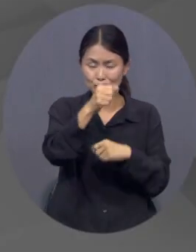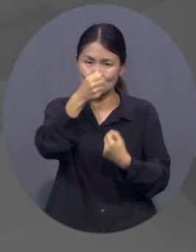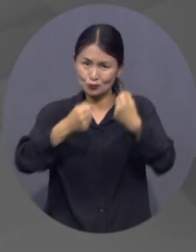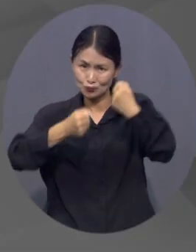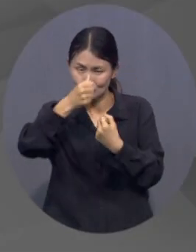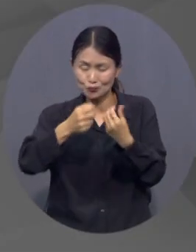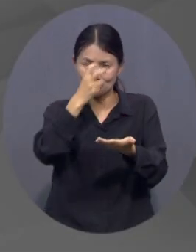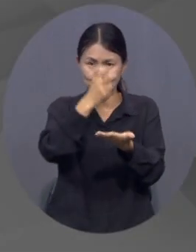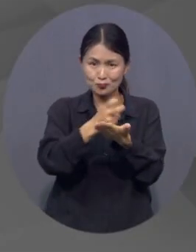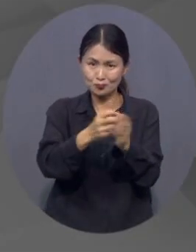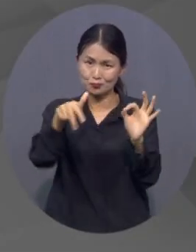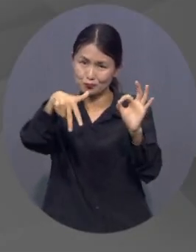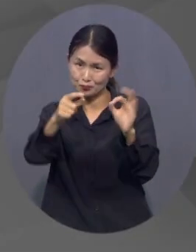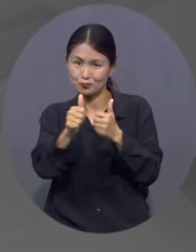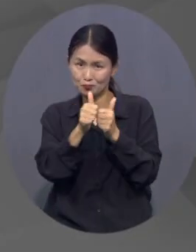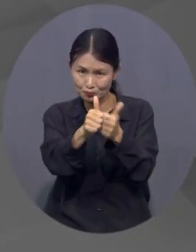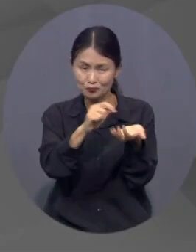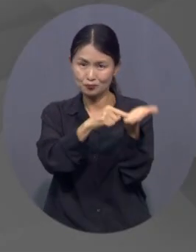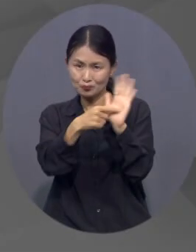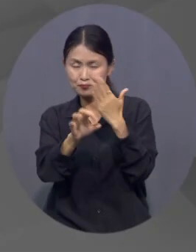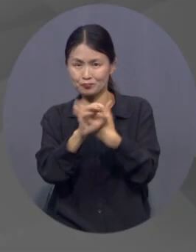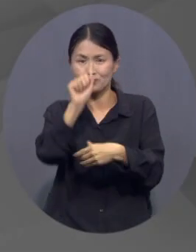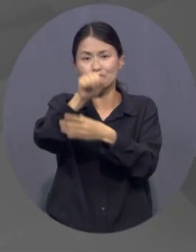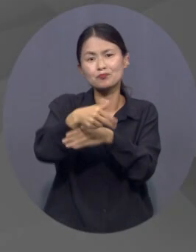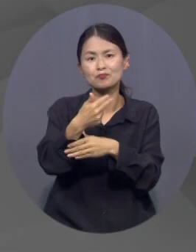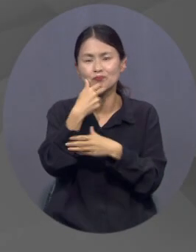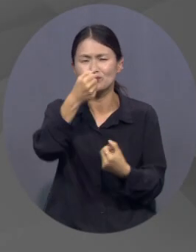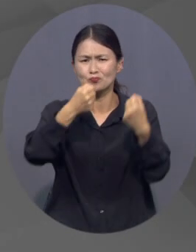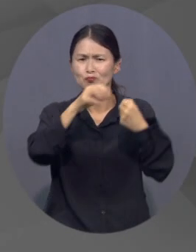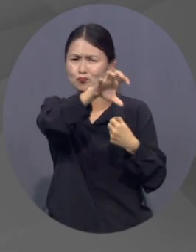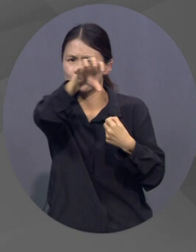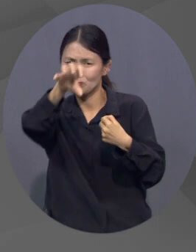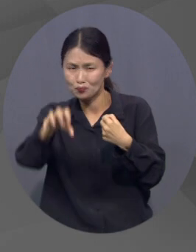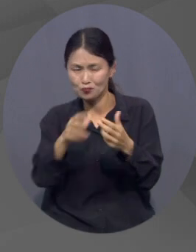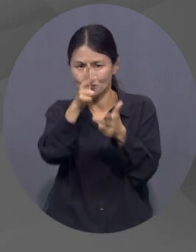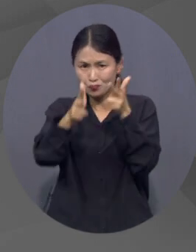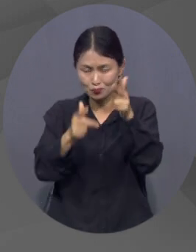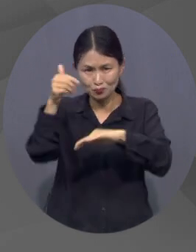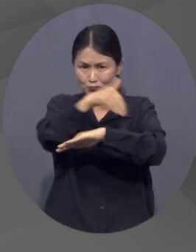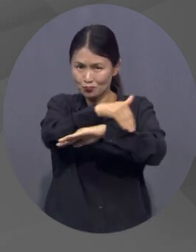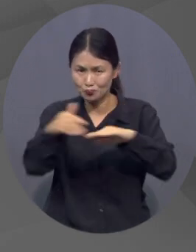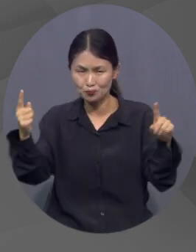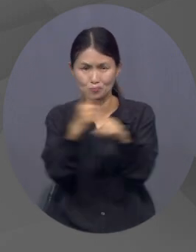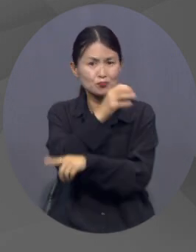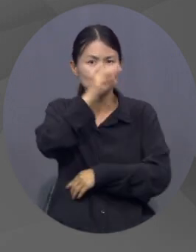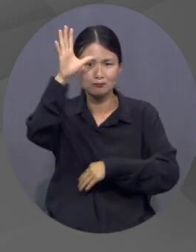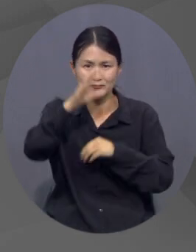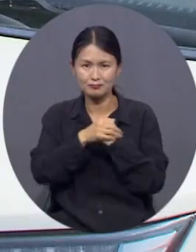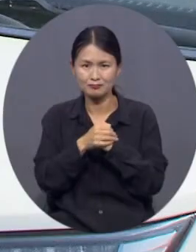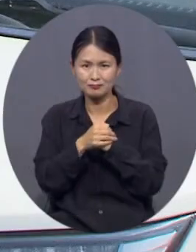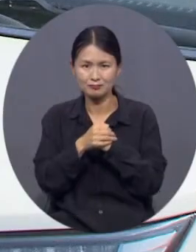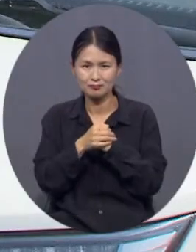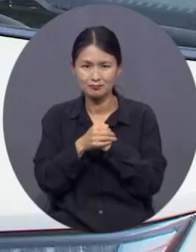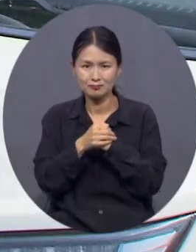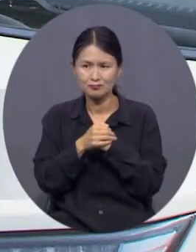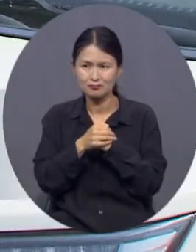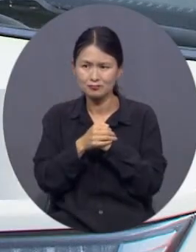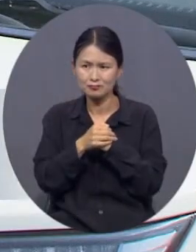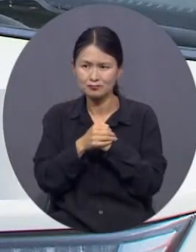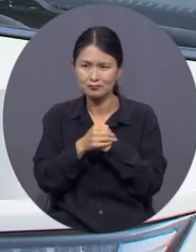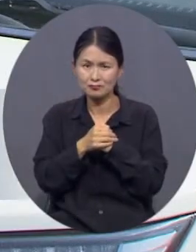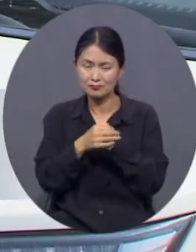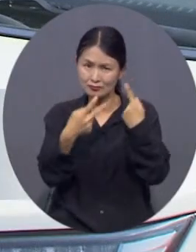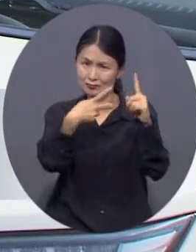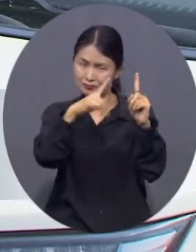여객자동차운수사업법 10조에 따르면 시도지사의 인가 없이 운행지역 등 사업계획을 변경할 수 없기 때문입니다. 한 대당 100만